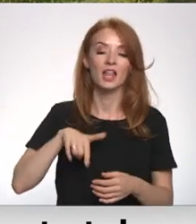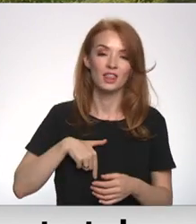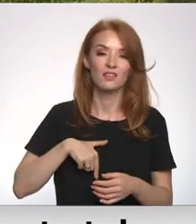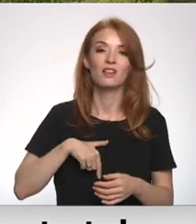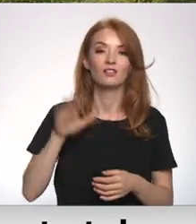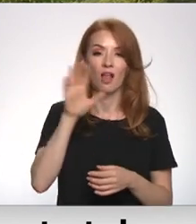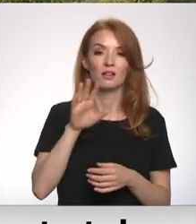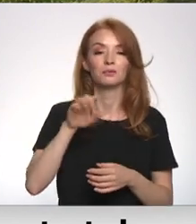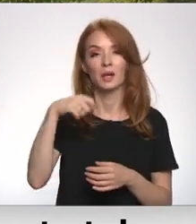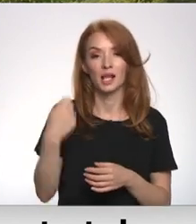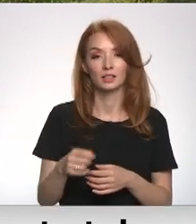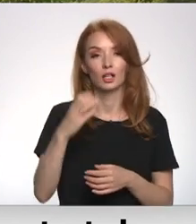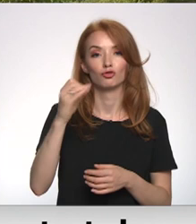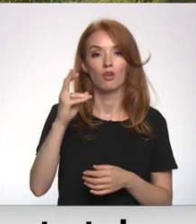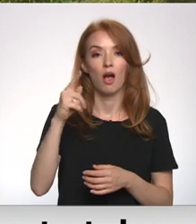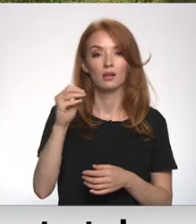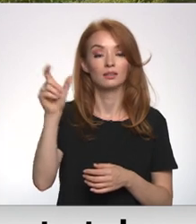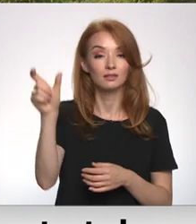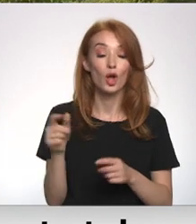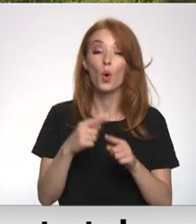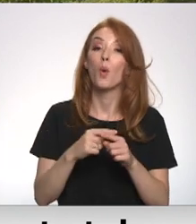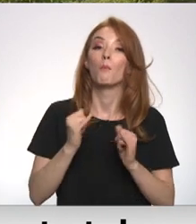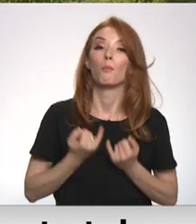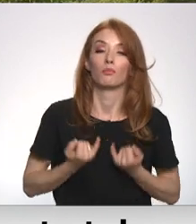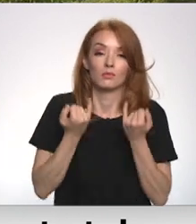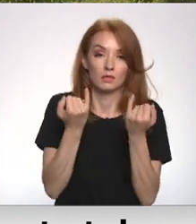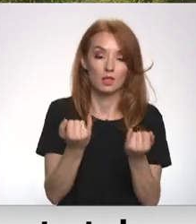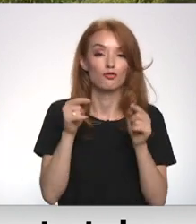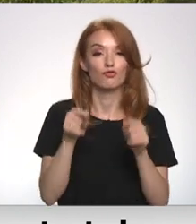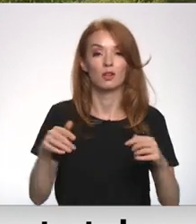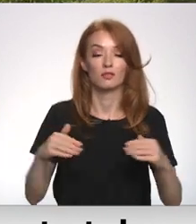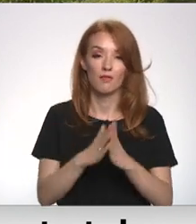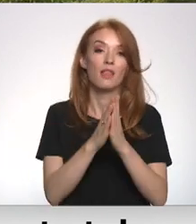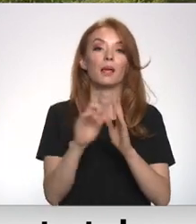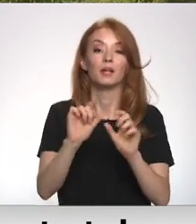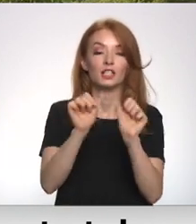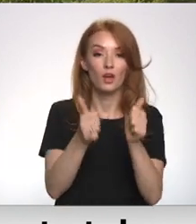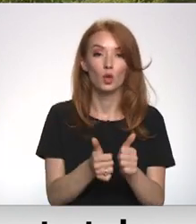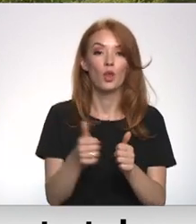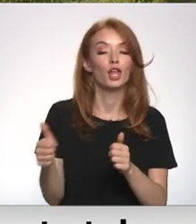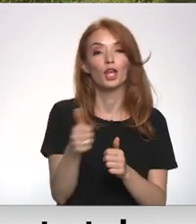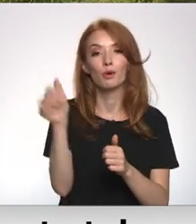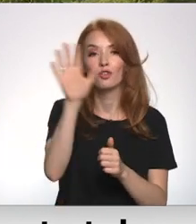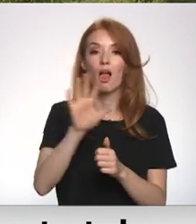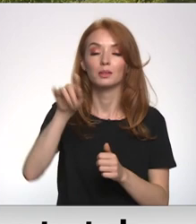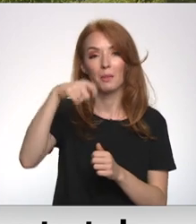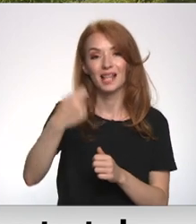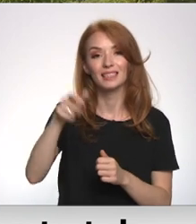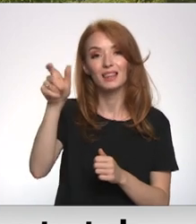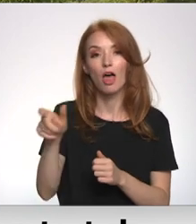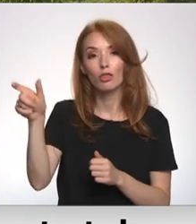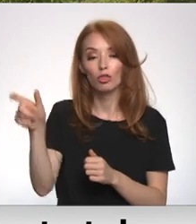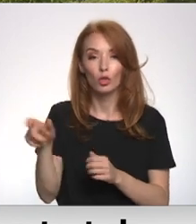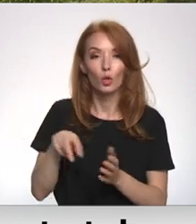Jānis Čakste. Un par godu šai simtgadē šeit likteņdārzā ir izveidota tāda īpaša valsts prezidentu